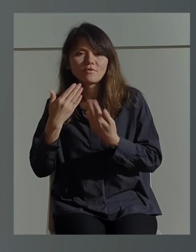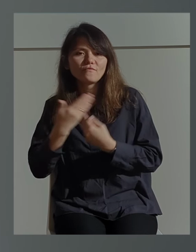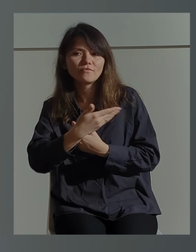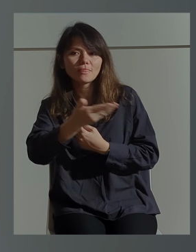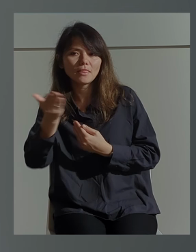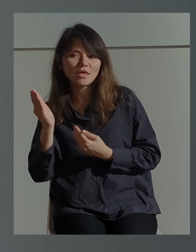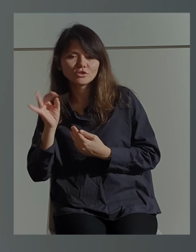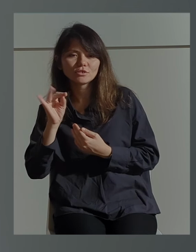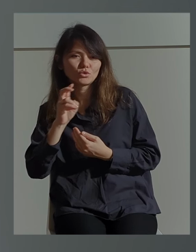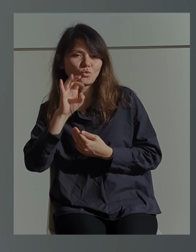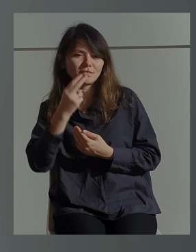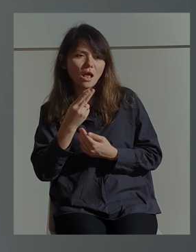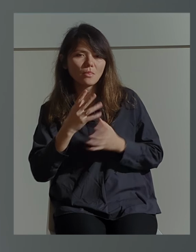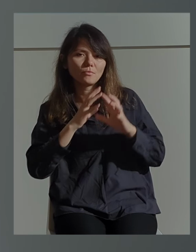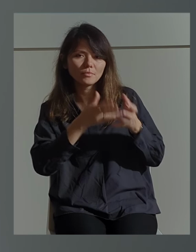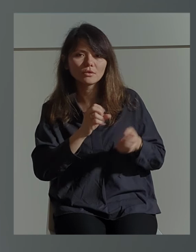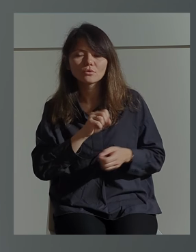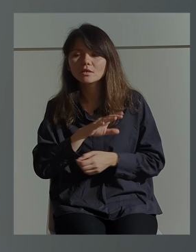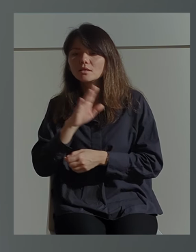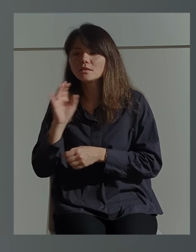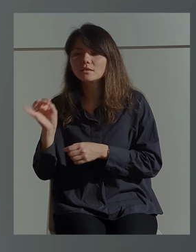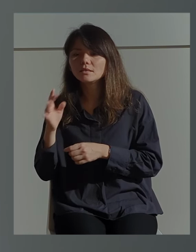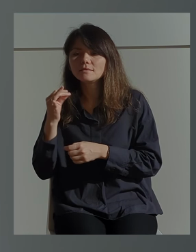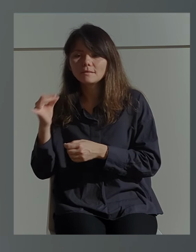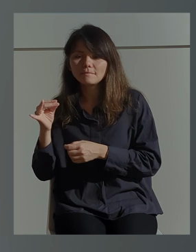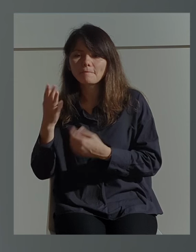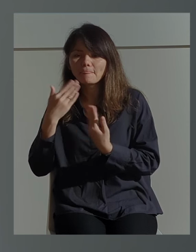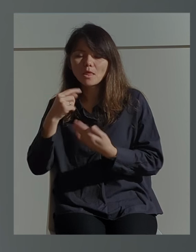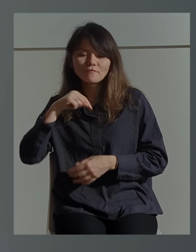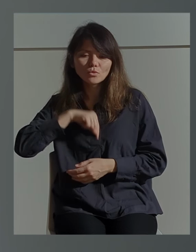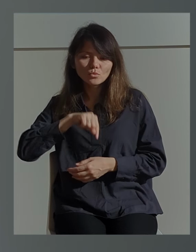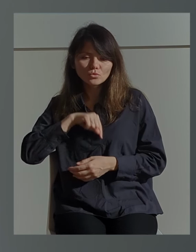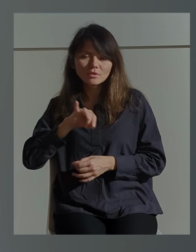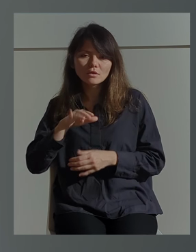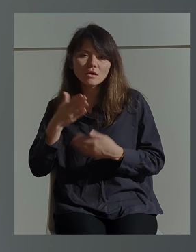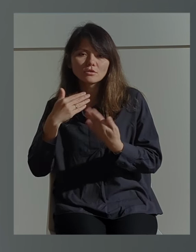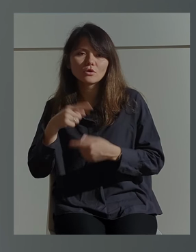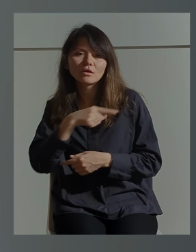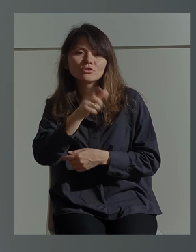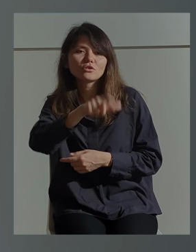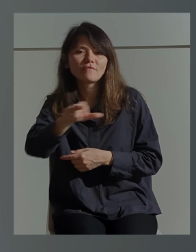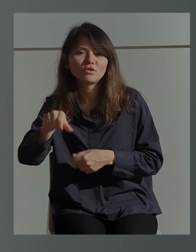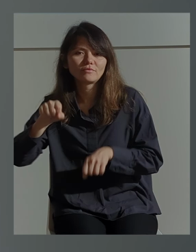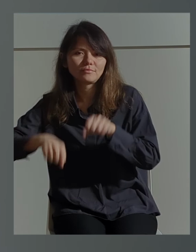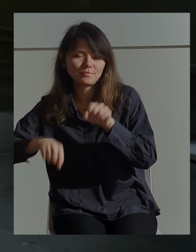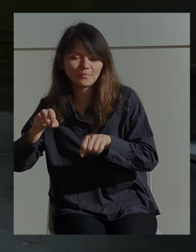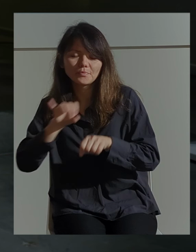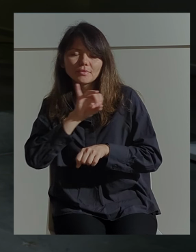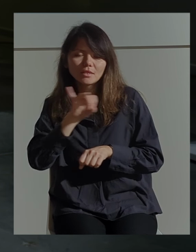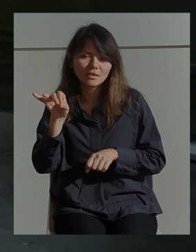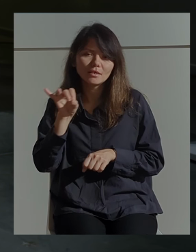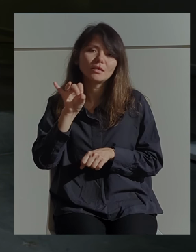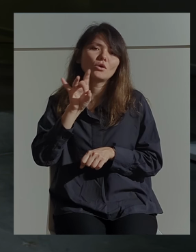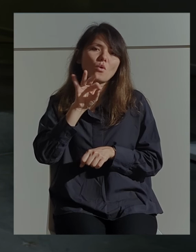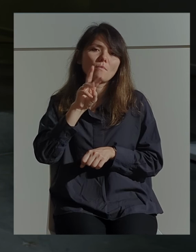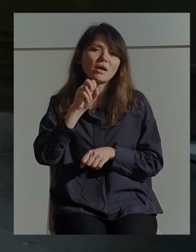отношению к социальному миру и через отношение внутренне по отношению к человеческому потенциалу и к ронис